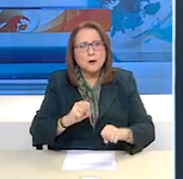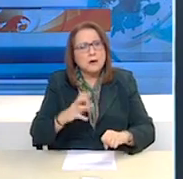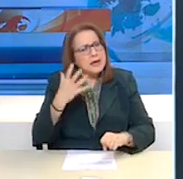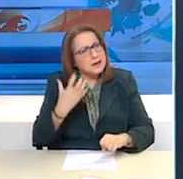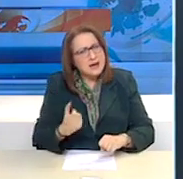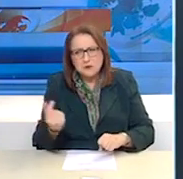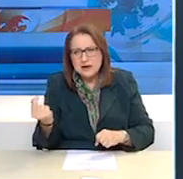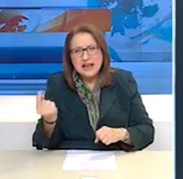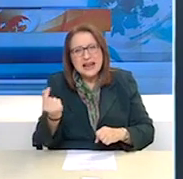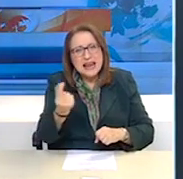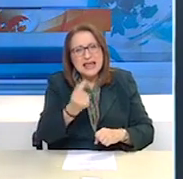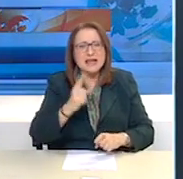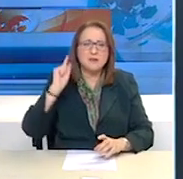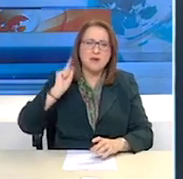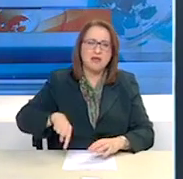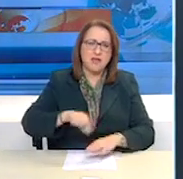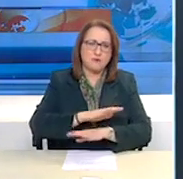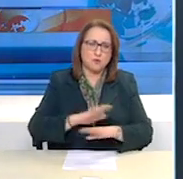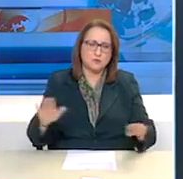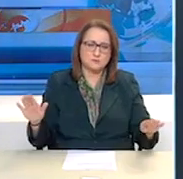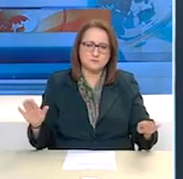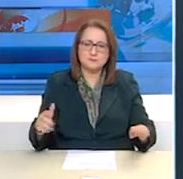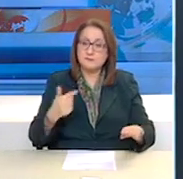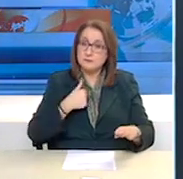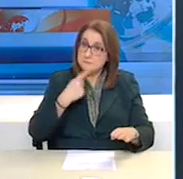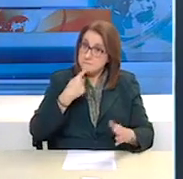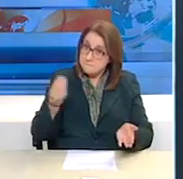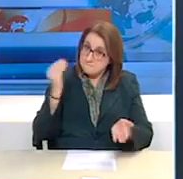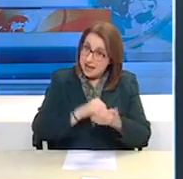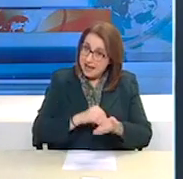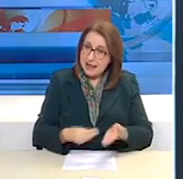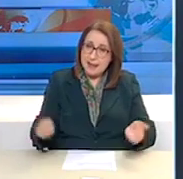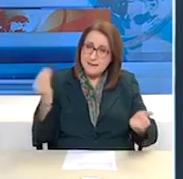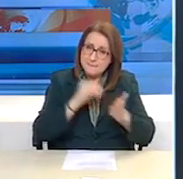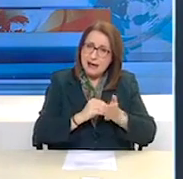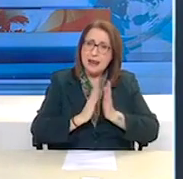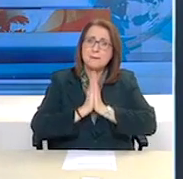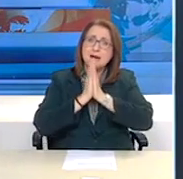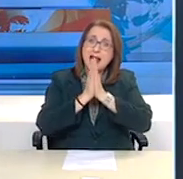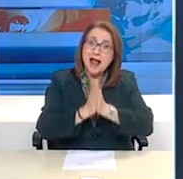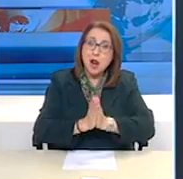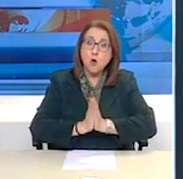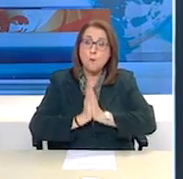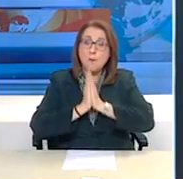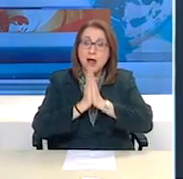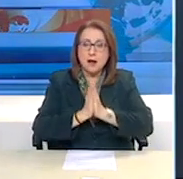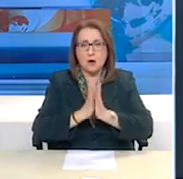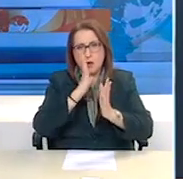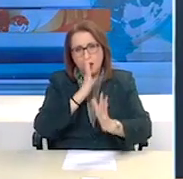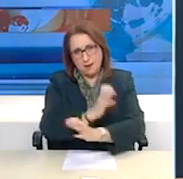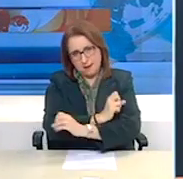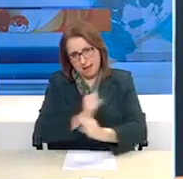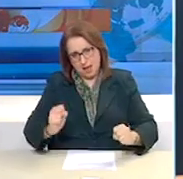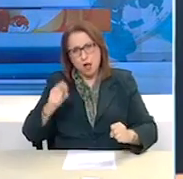μας δυστυχώς αδιαφορούν. Και οι συνεχείς εκκλήσεις μας και οι συνεχείς προειδοποιήσεις μας και ναι, η αυστηρότητά μας είναι για αυτή τη μικρή